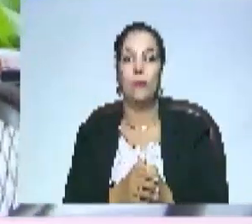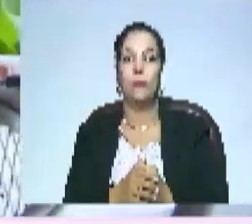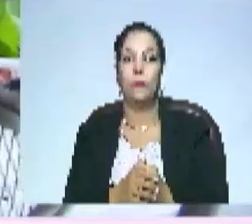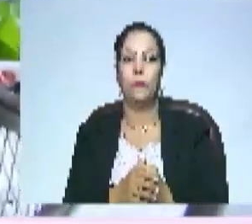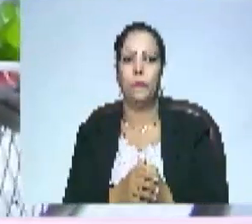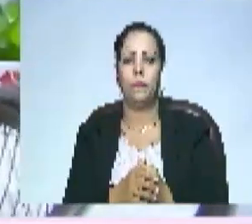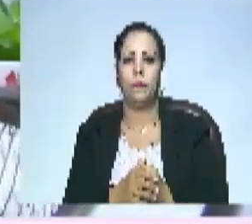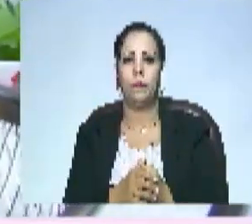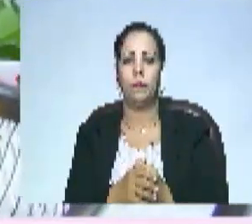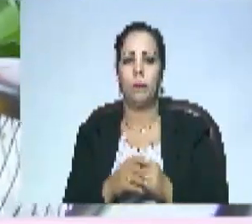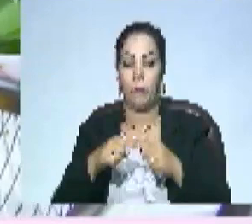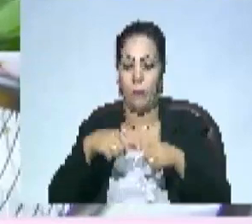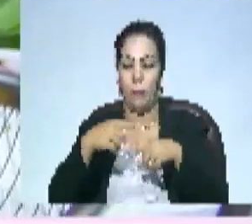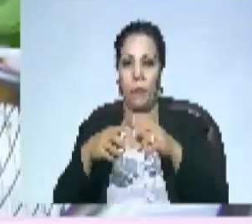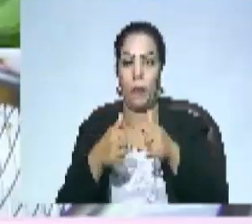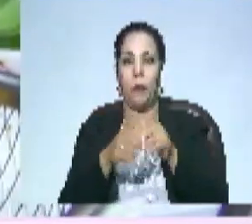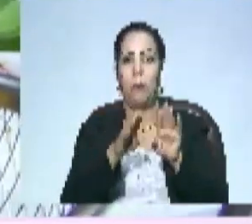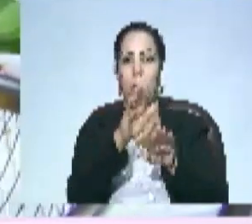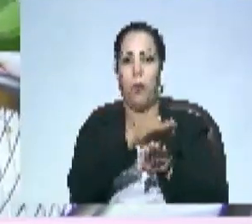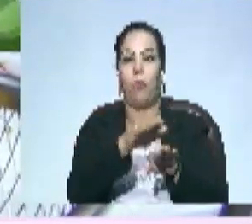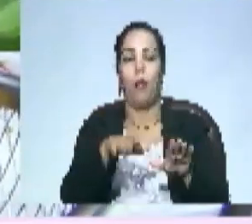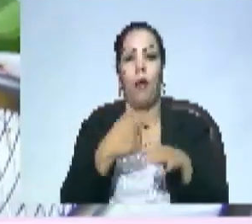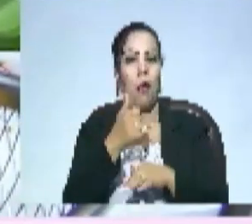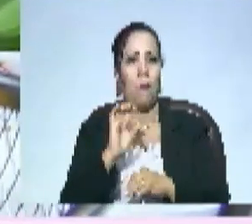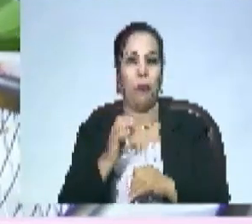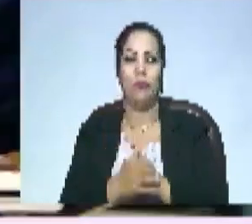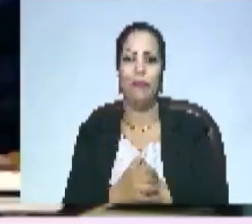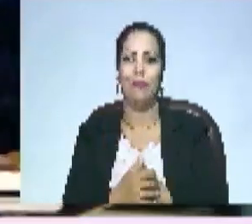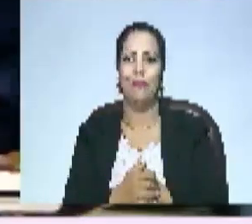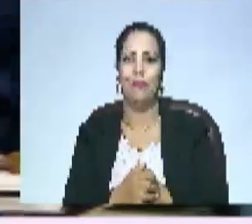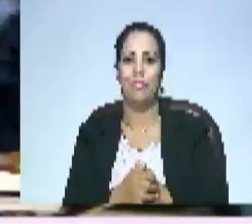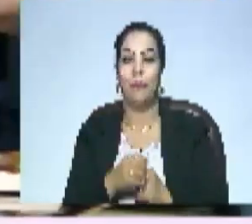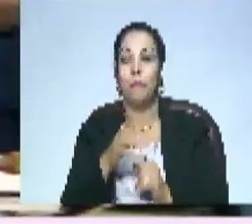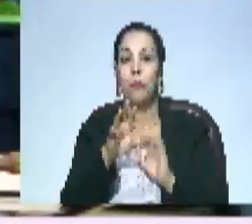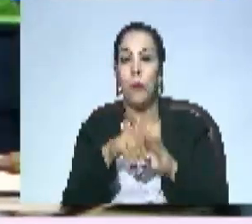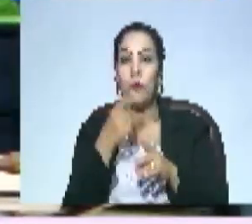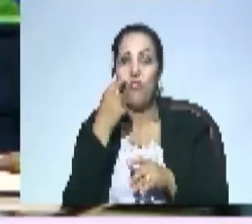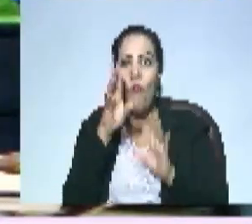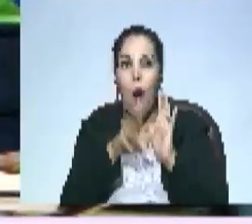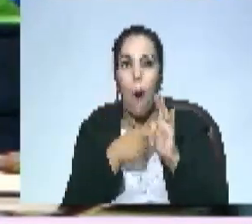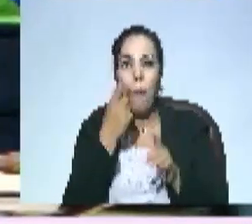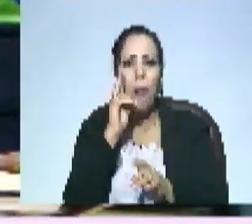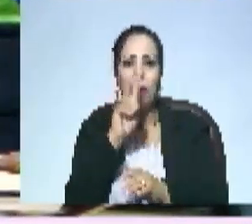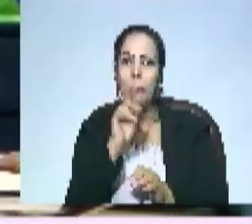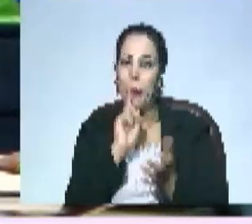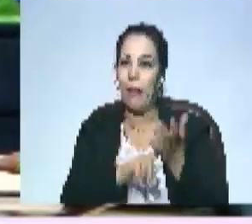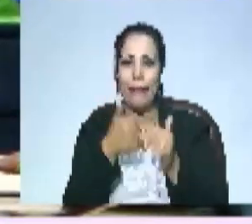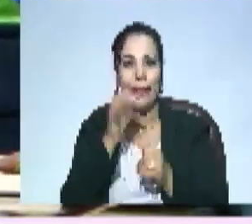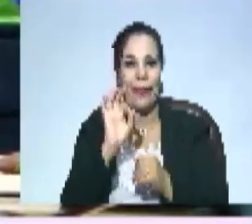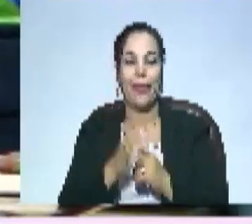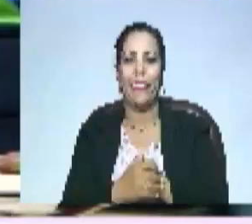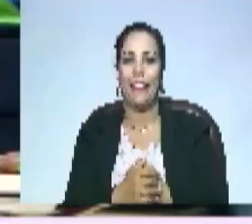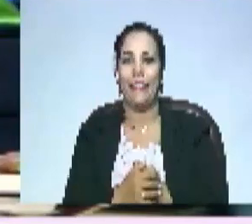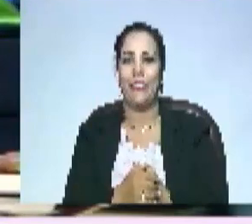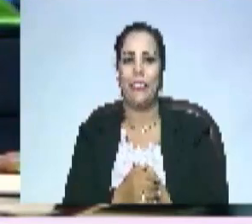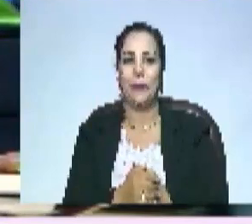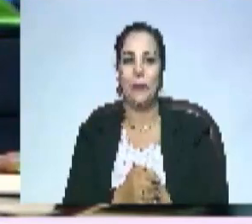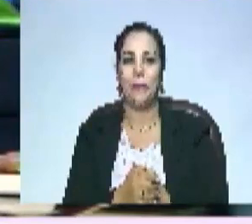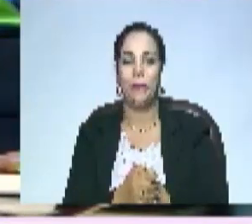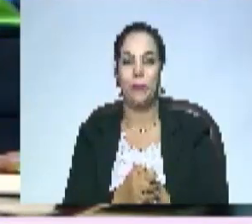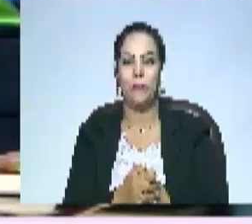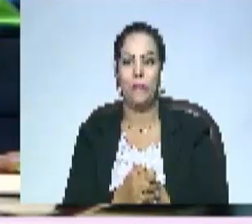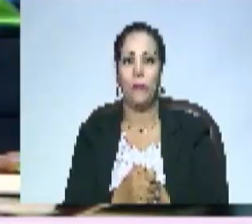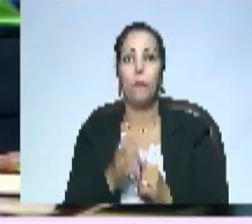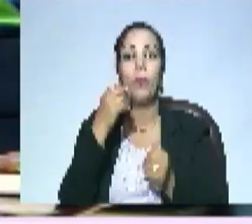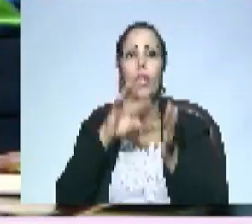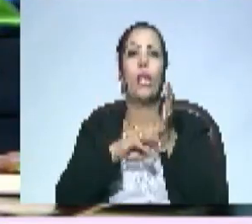كده حلو ده حلو كده شفت الكلام ده قبل كده لا طيب